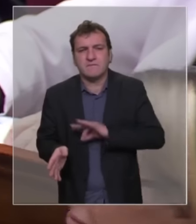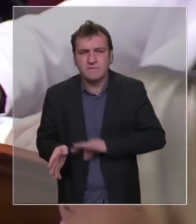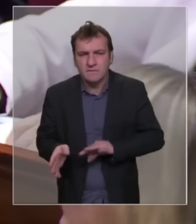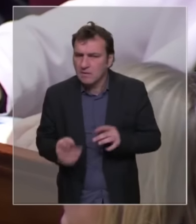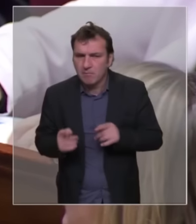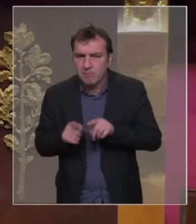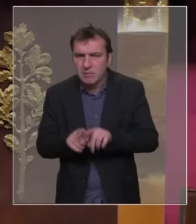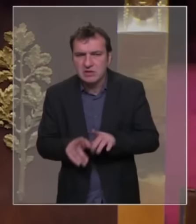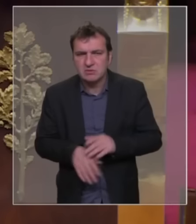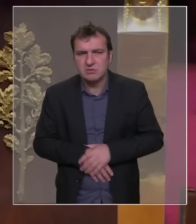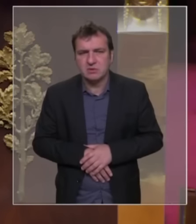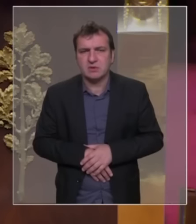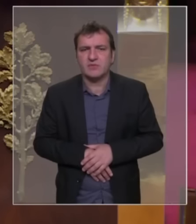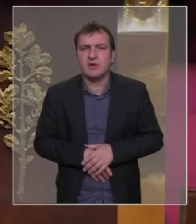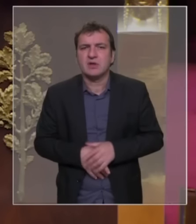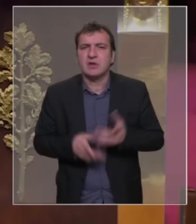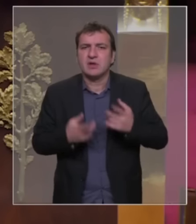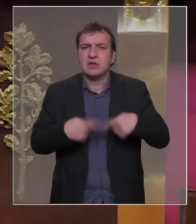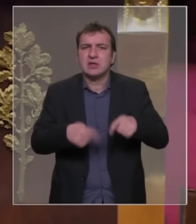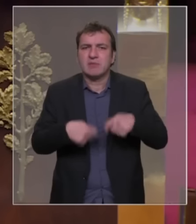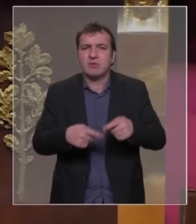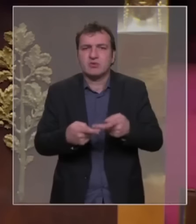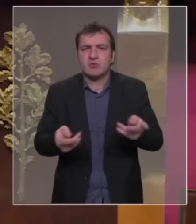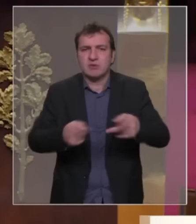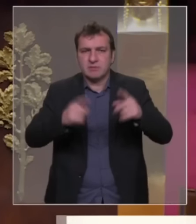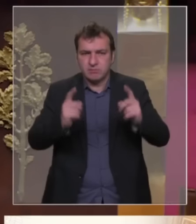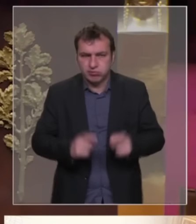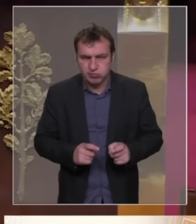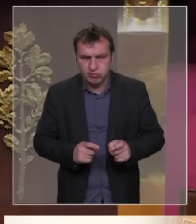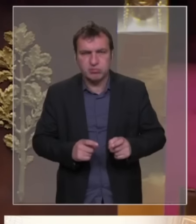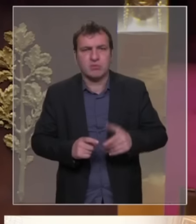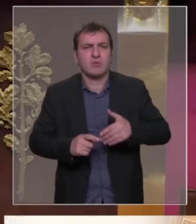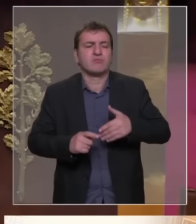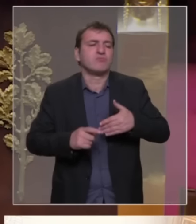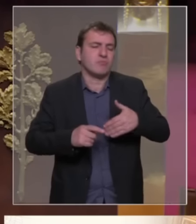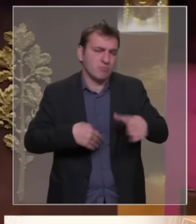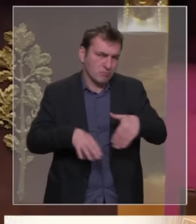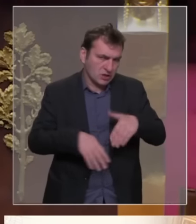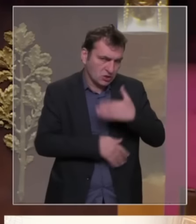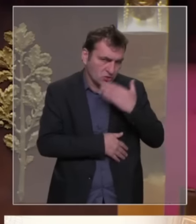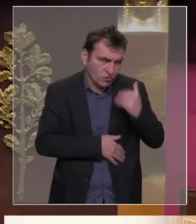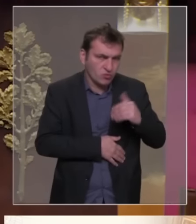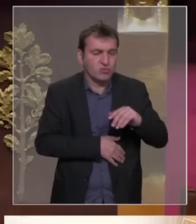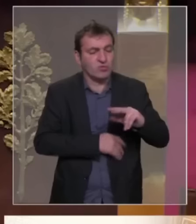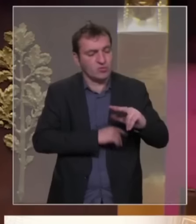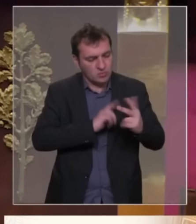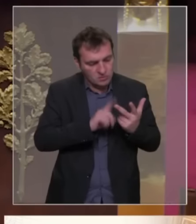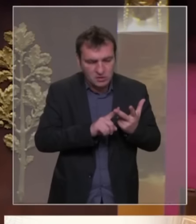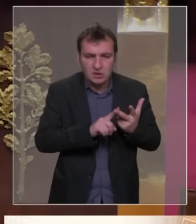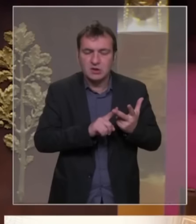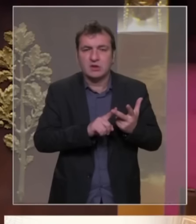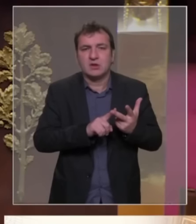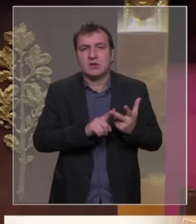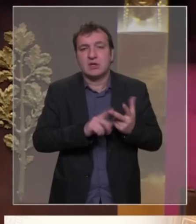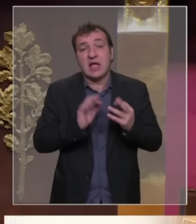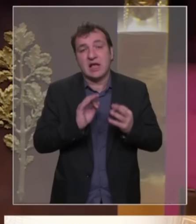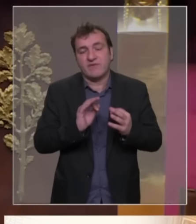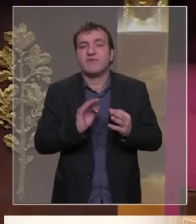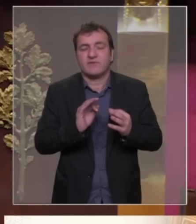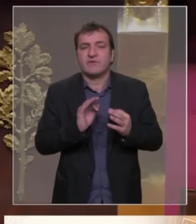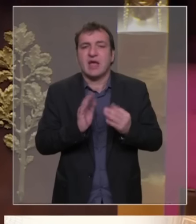Réduction de la dépense publique, efficacité de la dépense publique, le troisième remède est d'ordre fiscal.